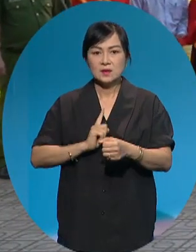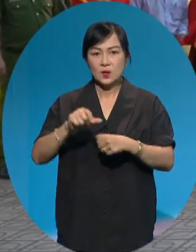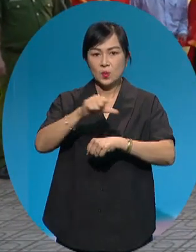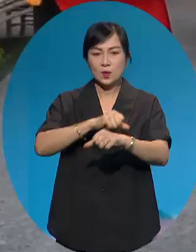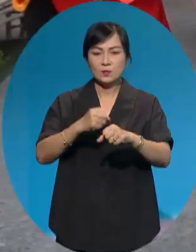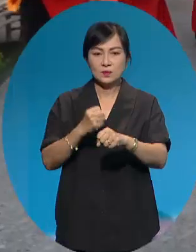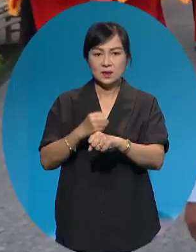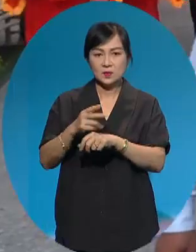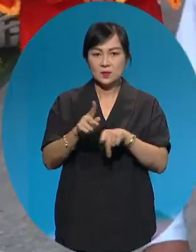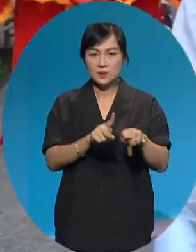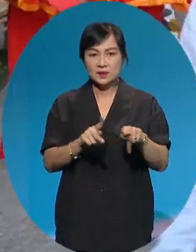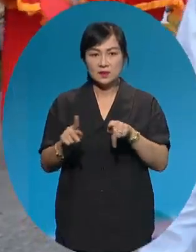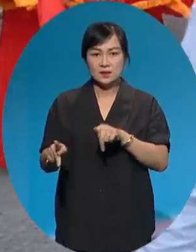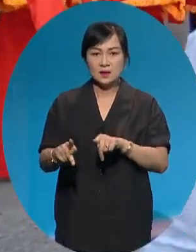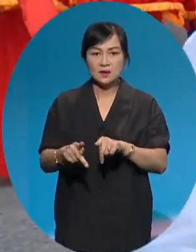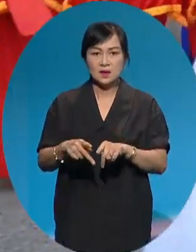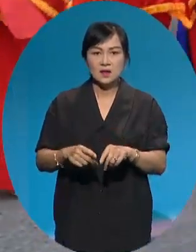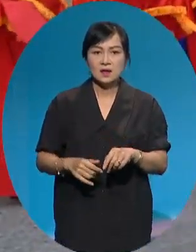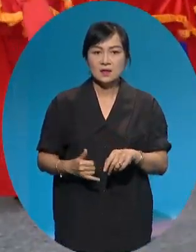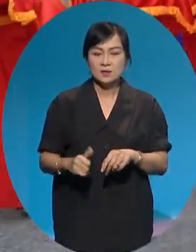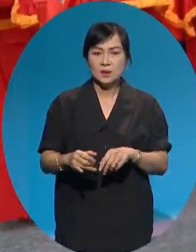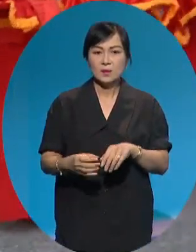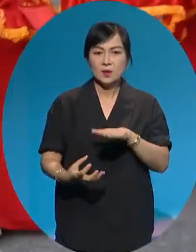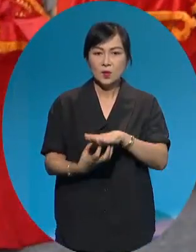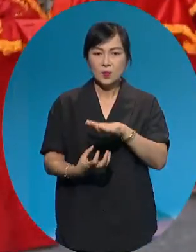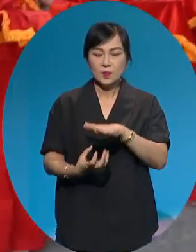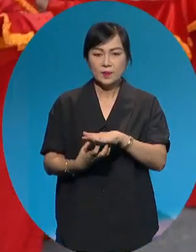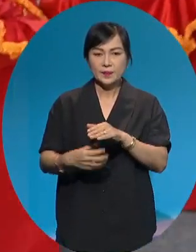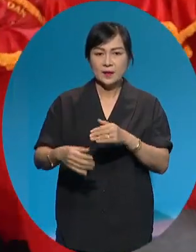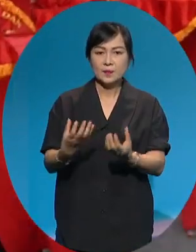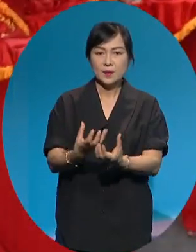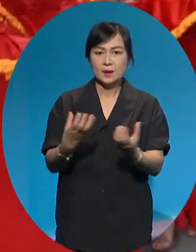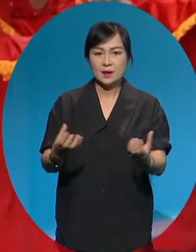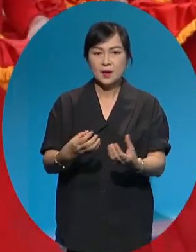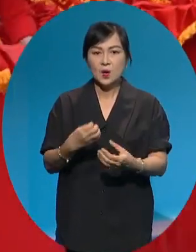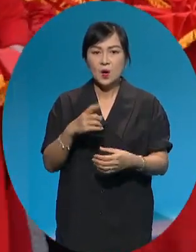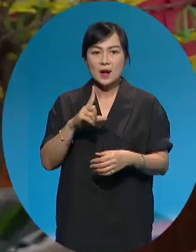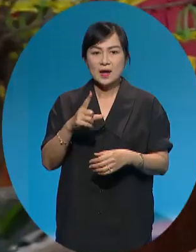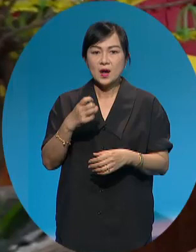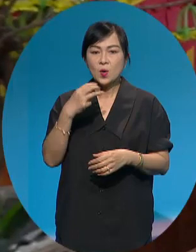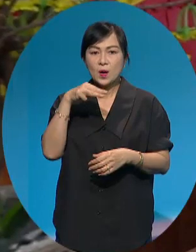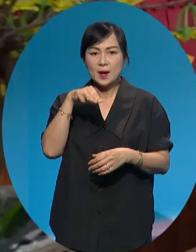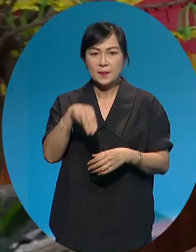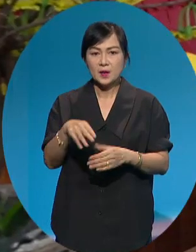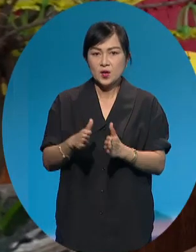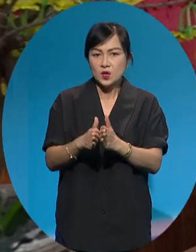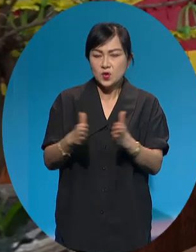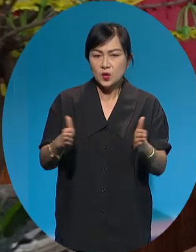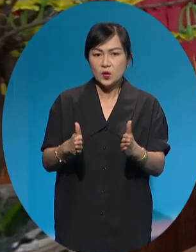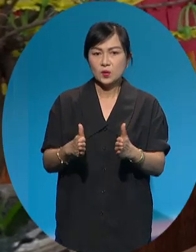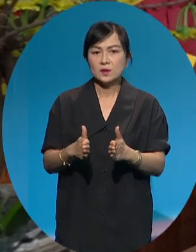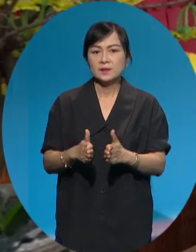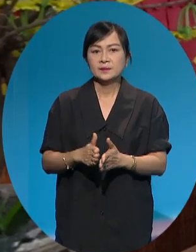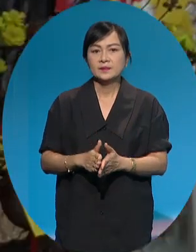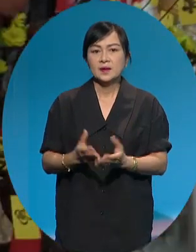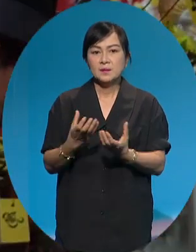hoạt động sản xuất kinh doanh trong lĩnh vực nông nghiệp, công thương nghiệp với các mặt hàng như hoa lan, hoa mai, hoa kiểng, gỗ mỹ nghệ, hàng